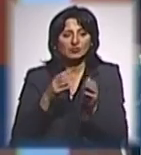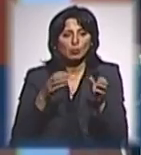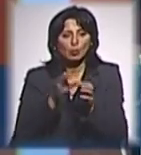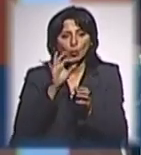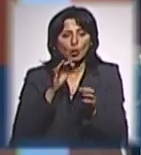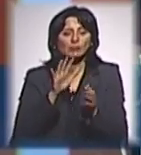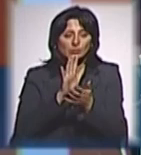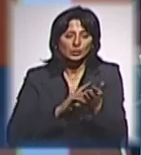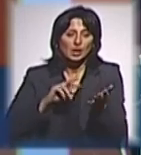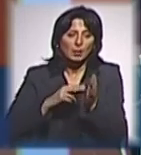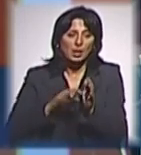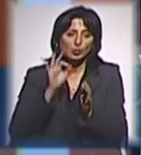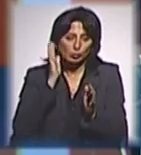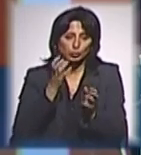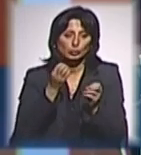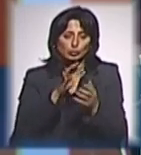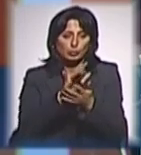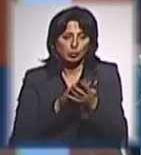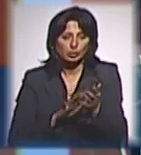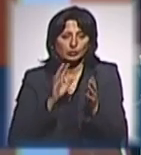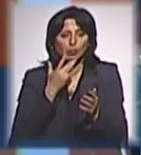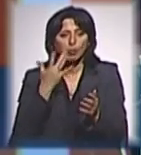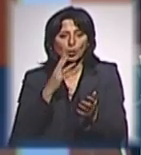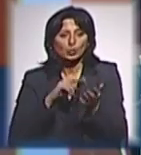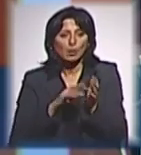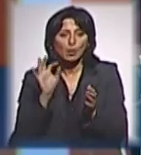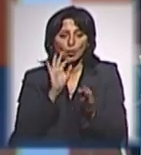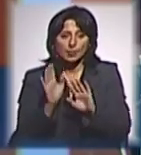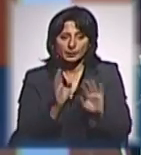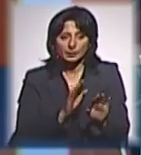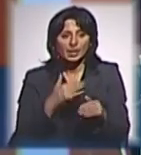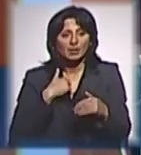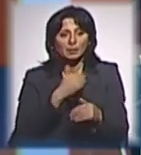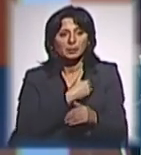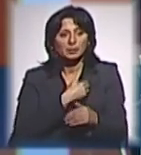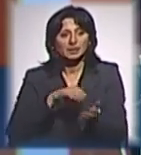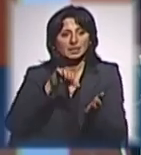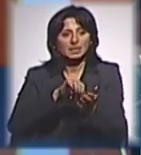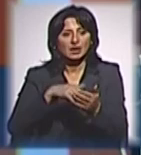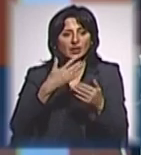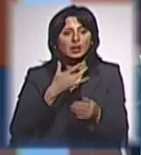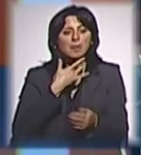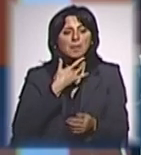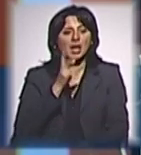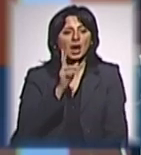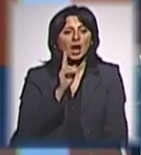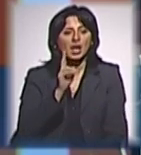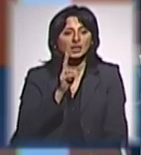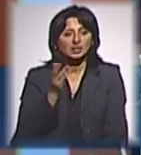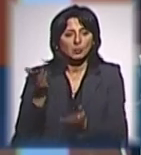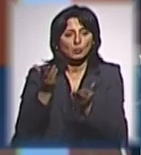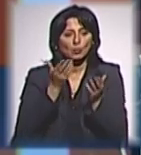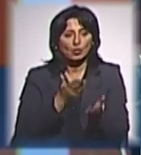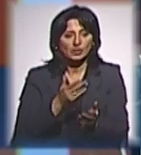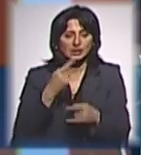ბლოკის შესახებ, გეგმების შესახებ, პოლიტიკური გეგმების შესახებ. ეხლა უკვე მინდა რომ წარვადგინოთ თქვენი მერობის კანდიდატი და